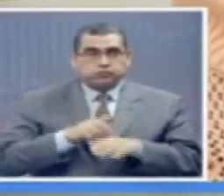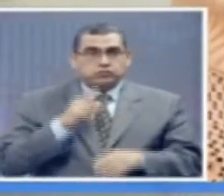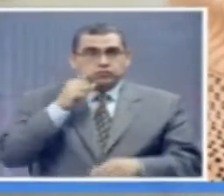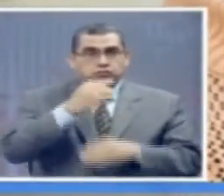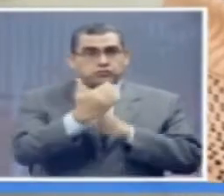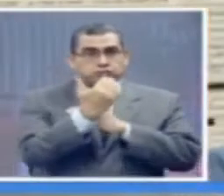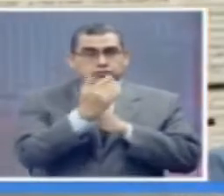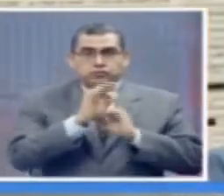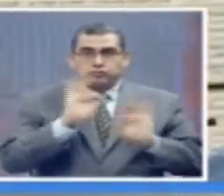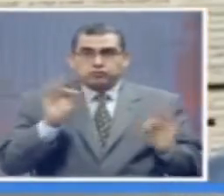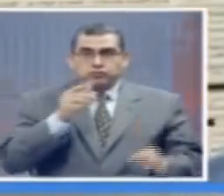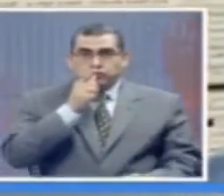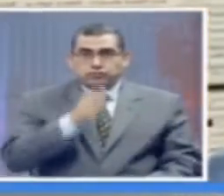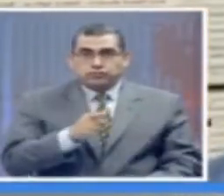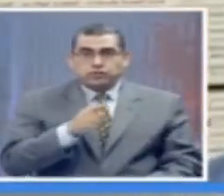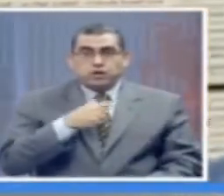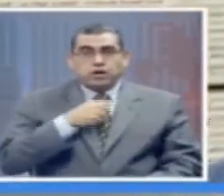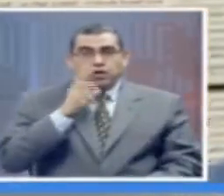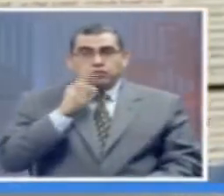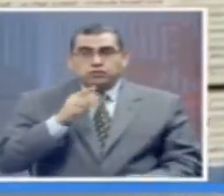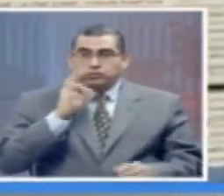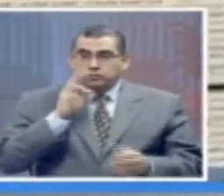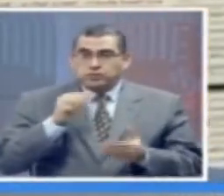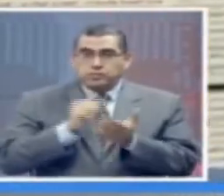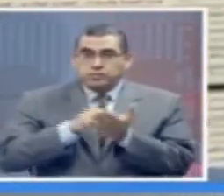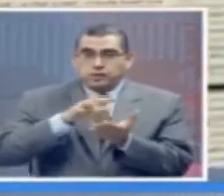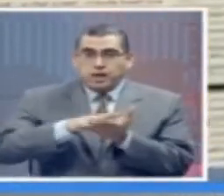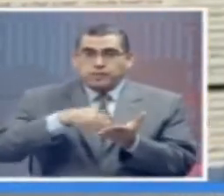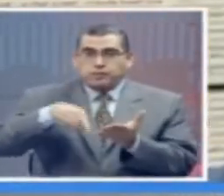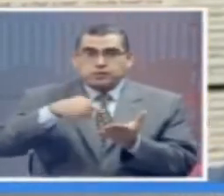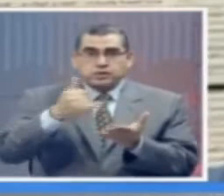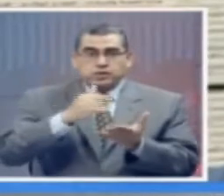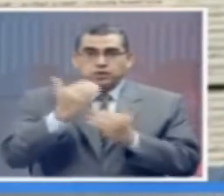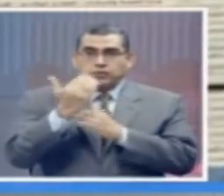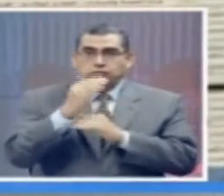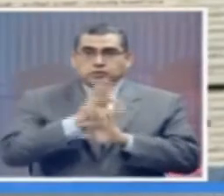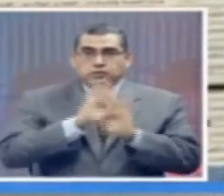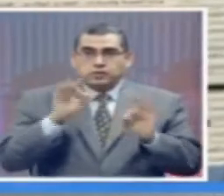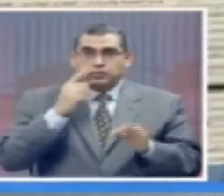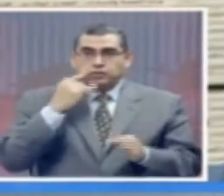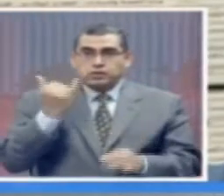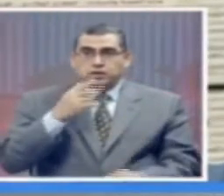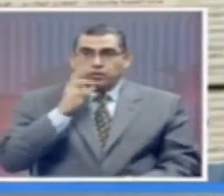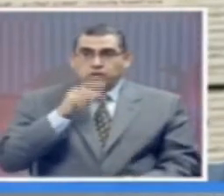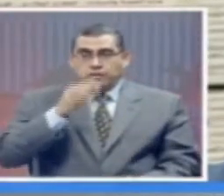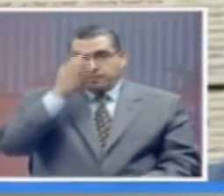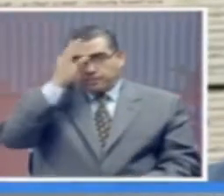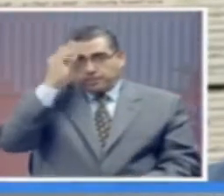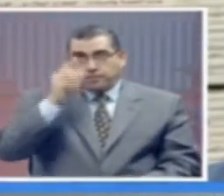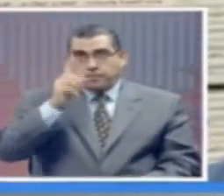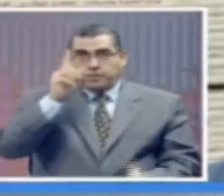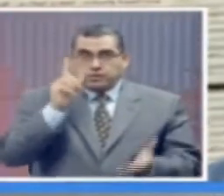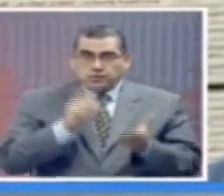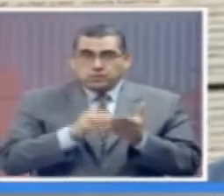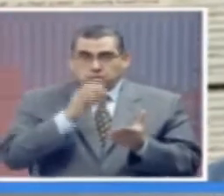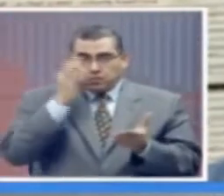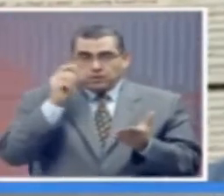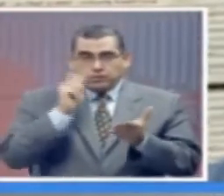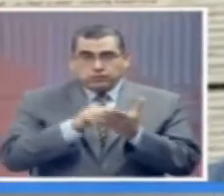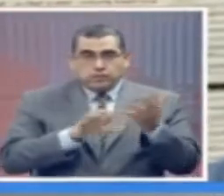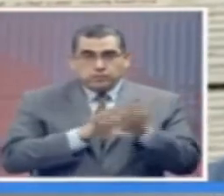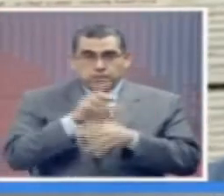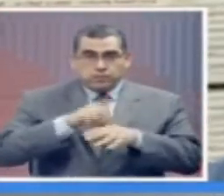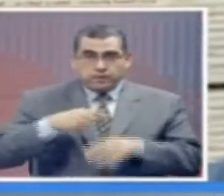لنا اللازم. هي كويسة جدا عشان قريبة من بيوتنا، متوفرة جدا في اي مكان، ولو قدر الله لو حصل اي مشكلة او في اي مشكلة